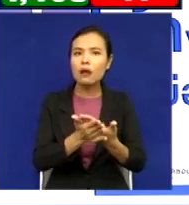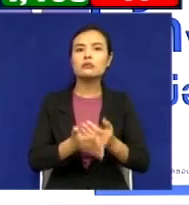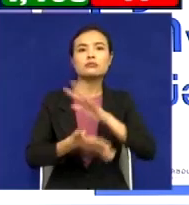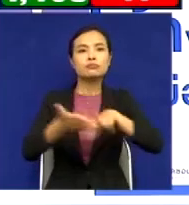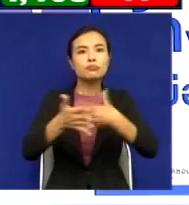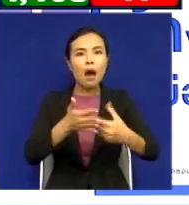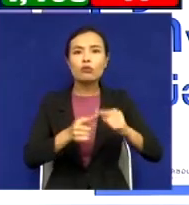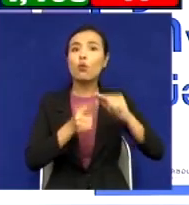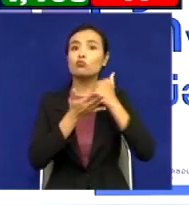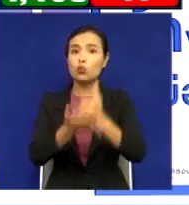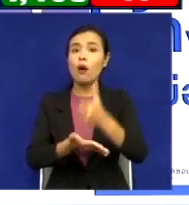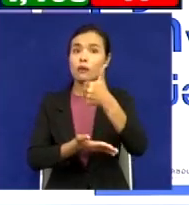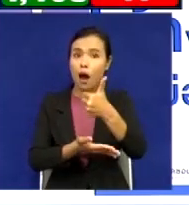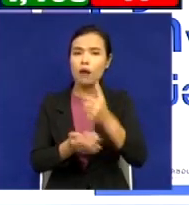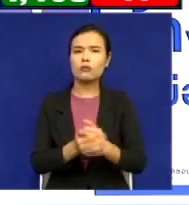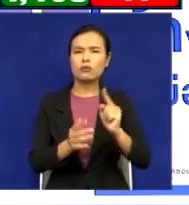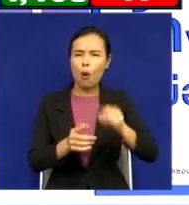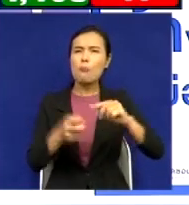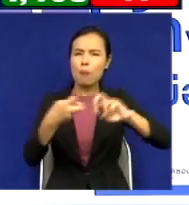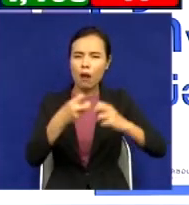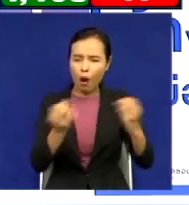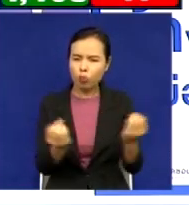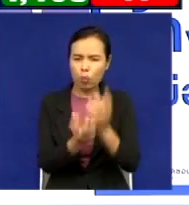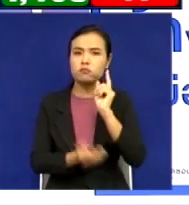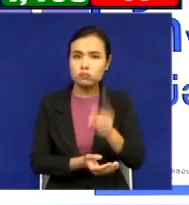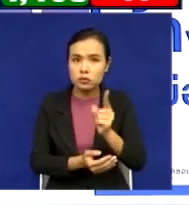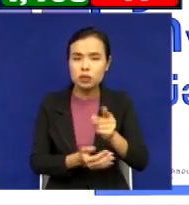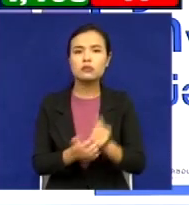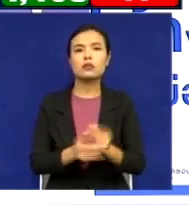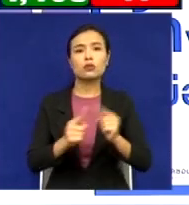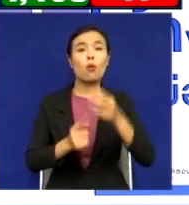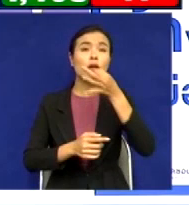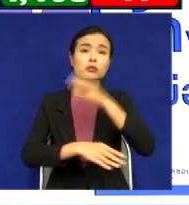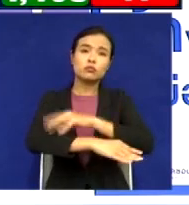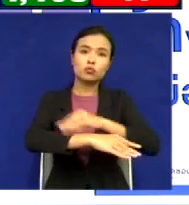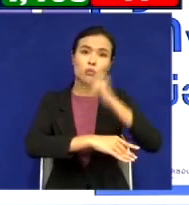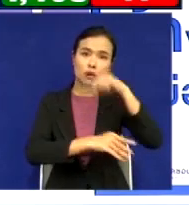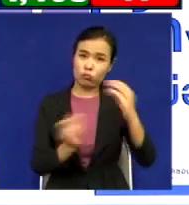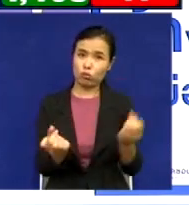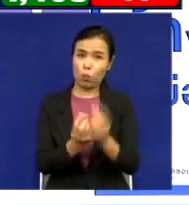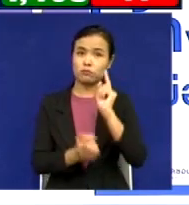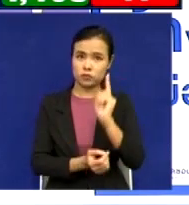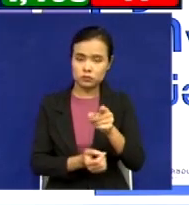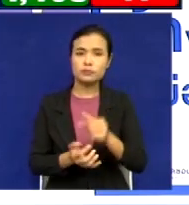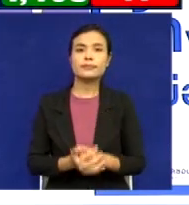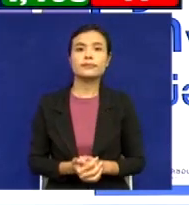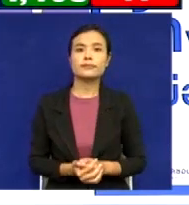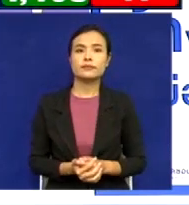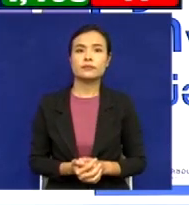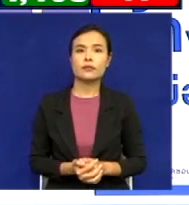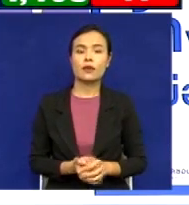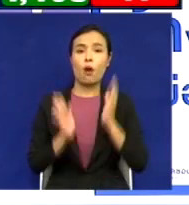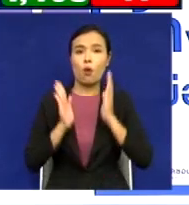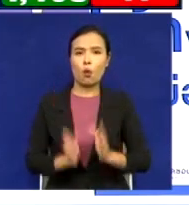การเยียวยาเพราะเขาเป็นผู้เดือดร้อนนะครับและเป็นผู้ได้รับผลกระทบโดยตรงและเป็นบุคคล